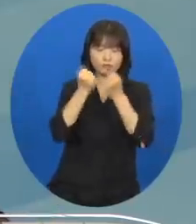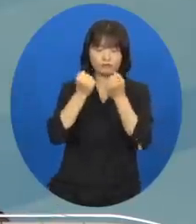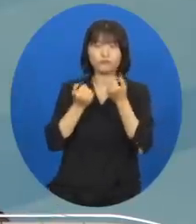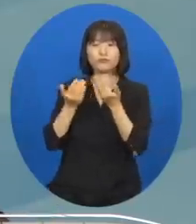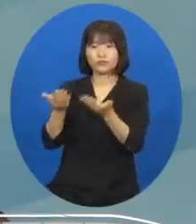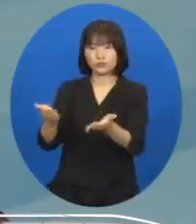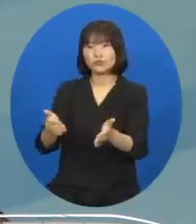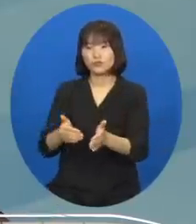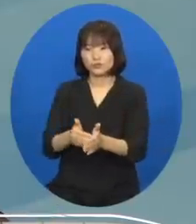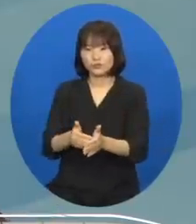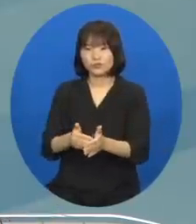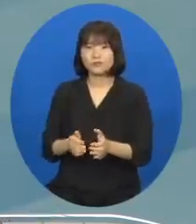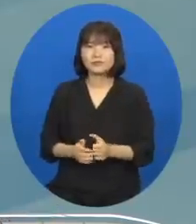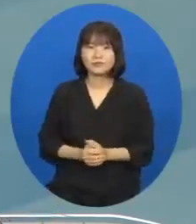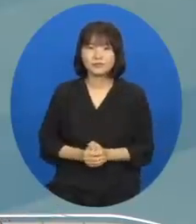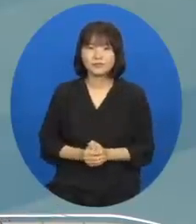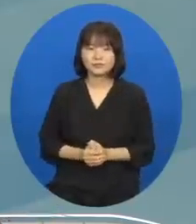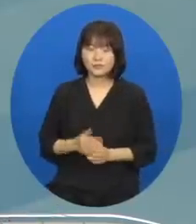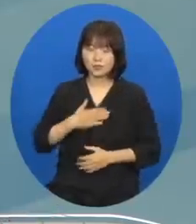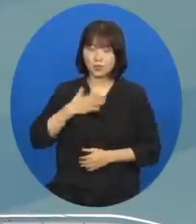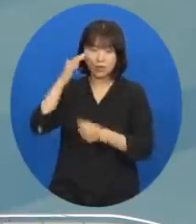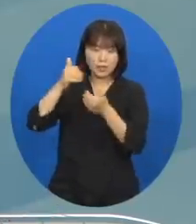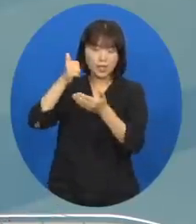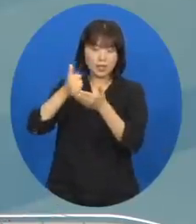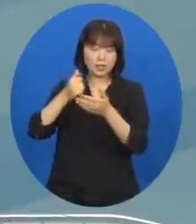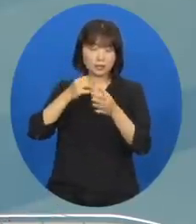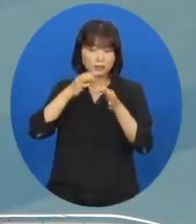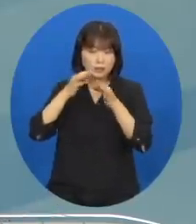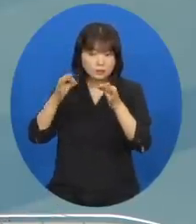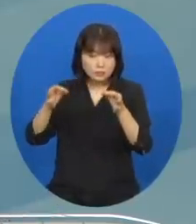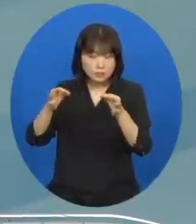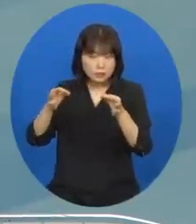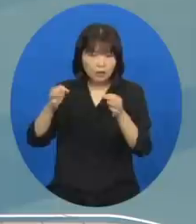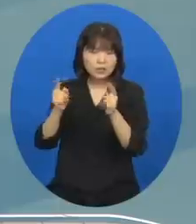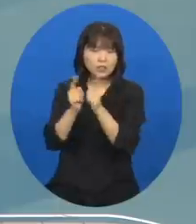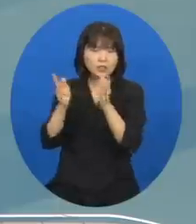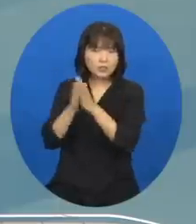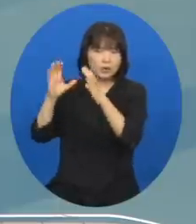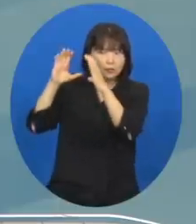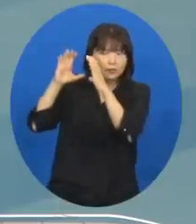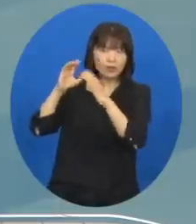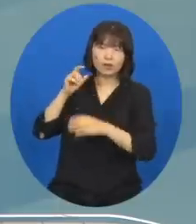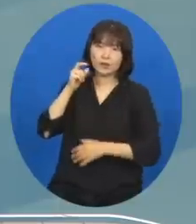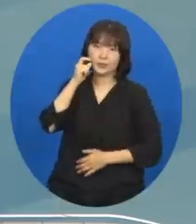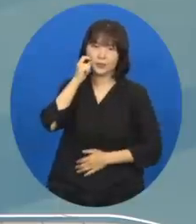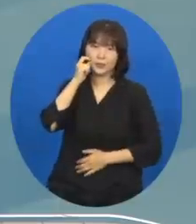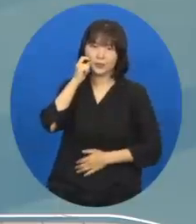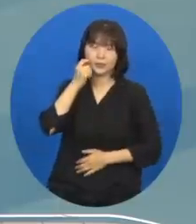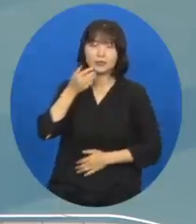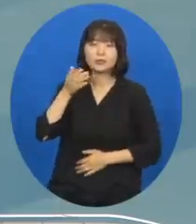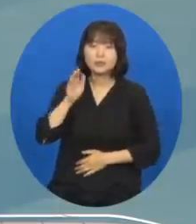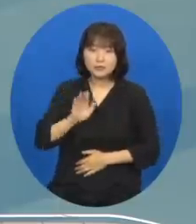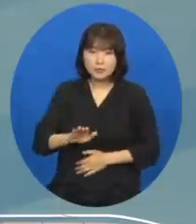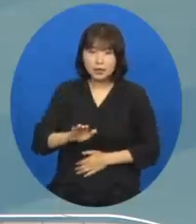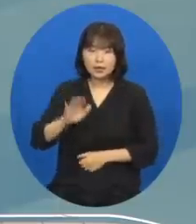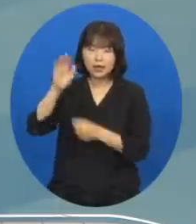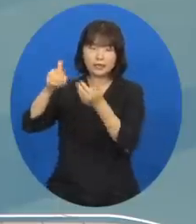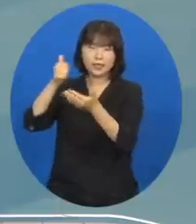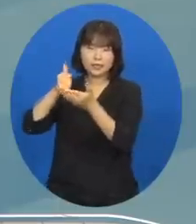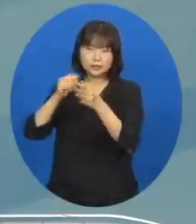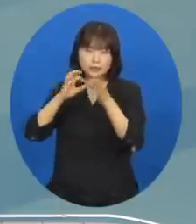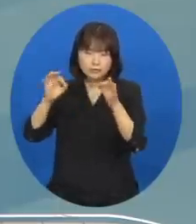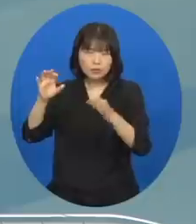하시더라고요. 저는 하나님의 음성을 육성으로 듣지는 못합니다. 그런데도 하나님의